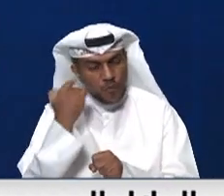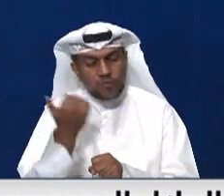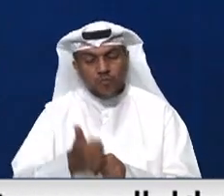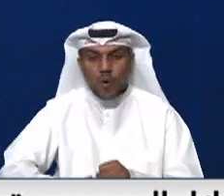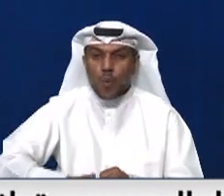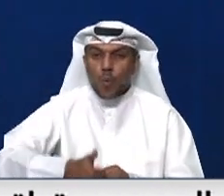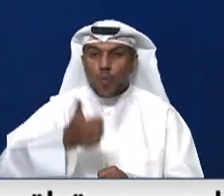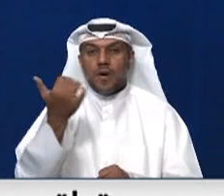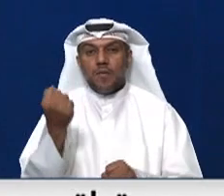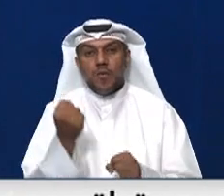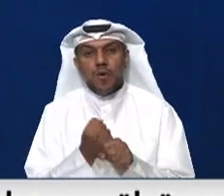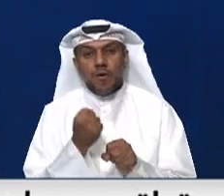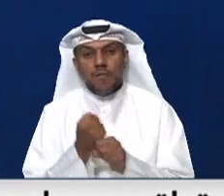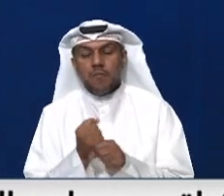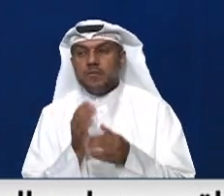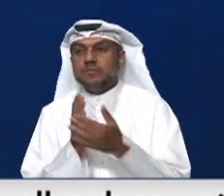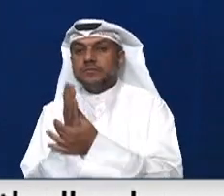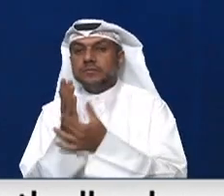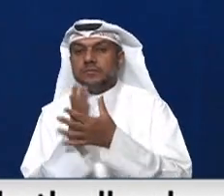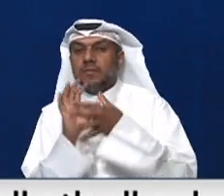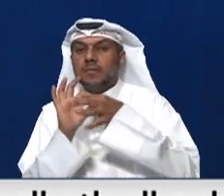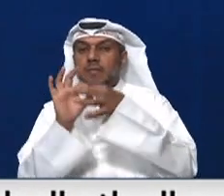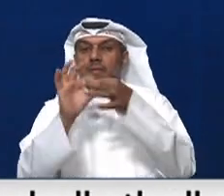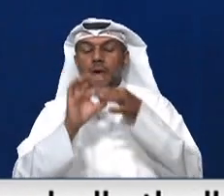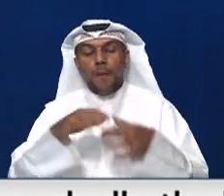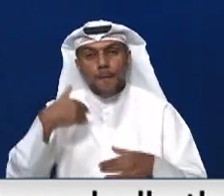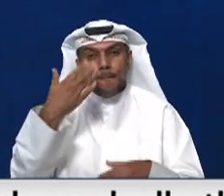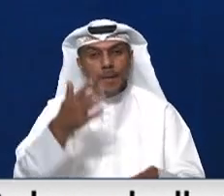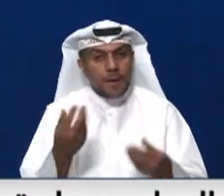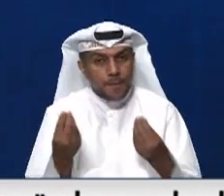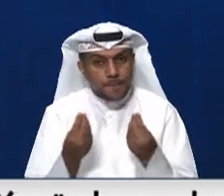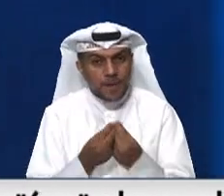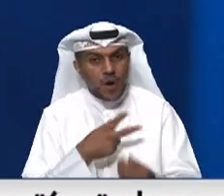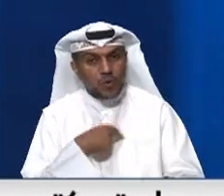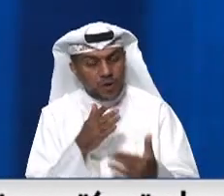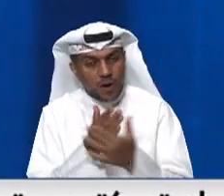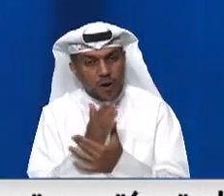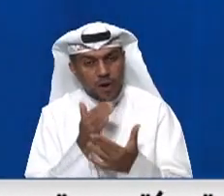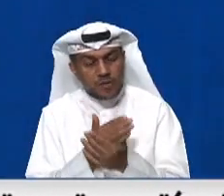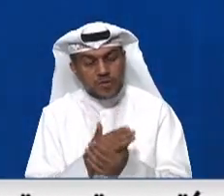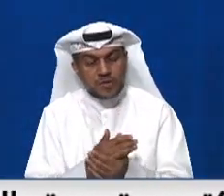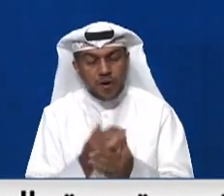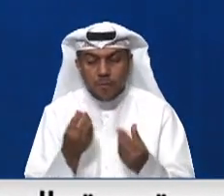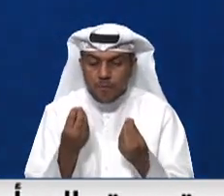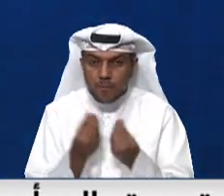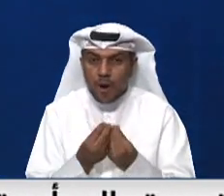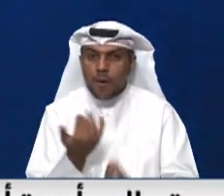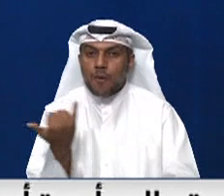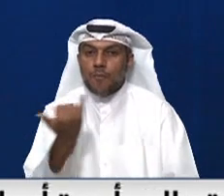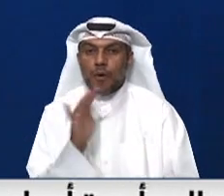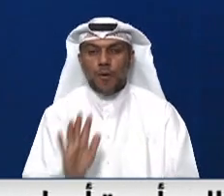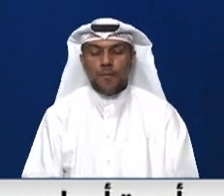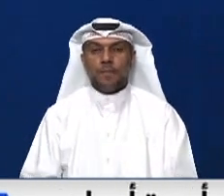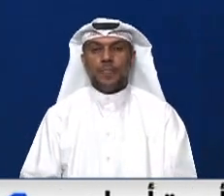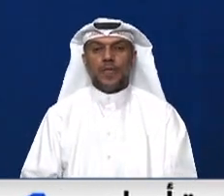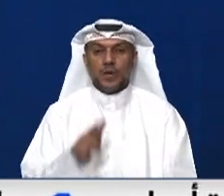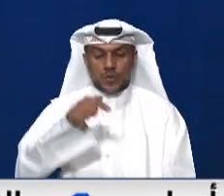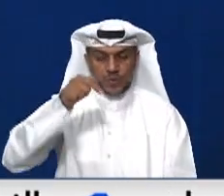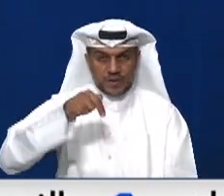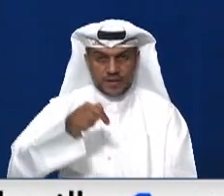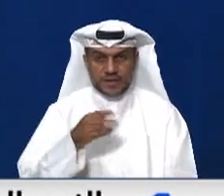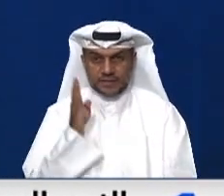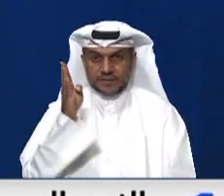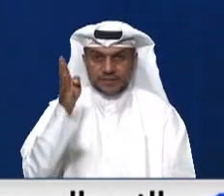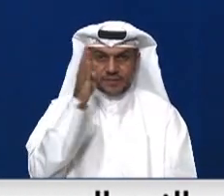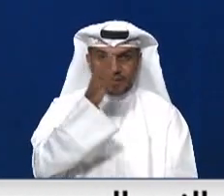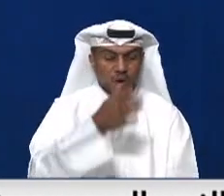أولويات الدبلوماسية الكويتية وأعمال وزارة الخارجية، مشيرا إلى الزيارة الأخيرة التي قام بها إلى